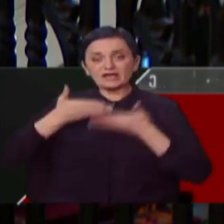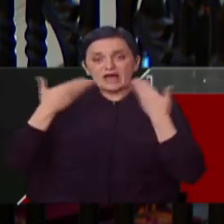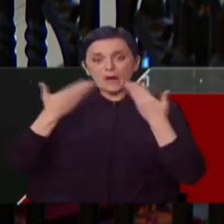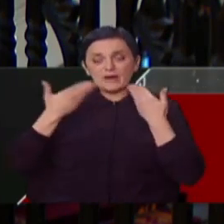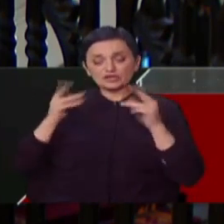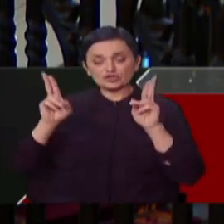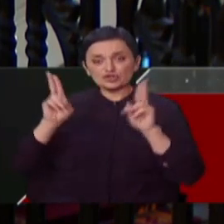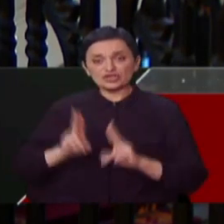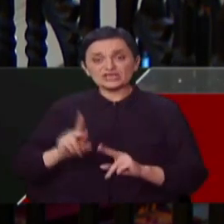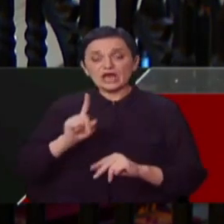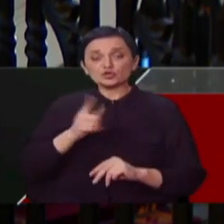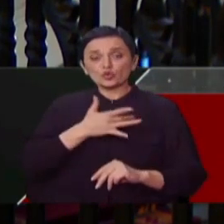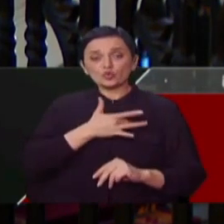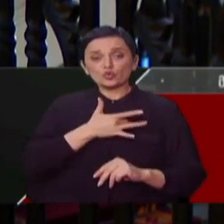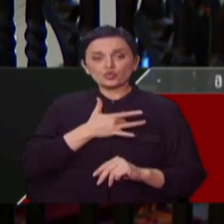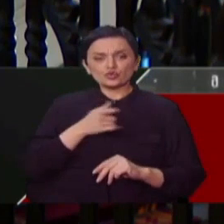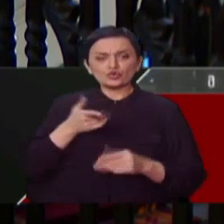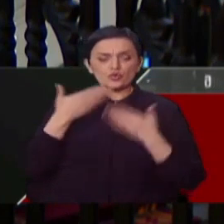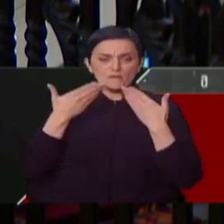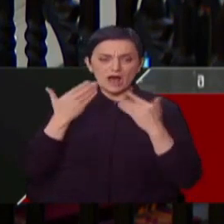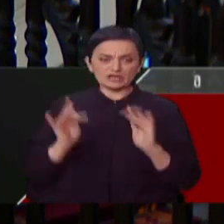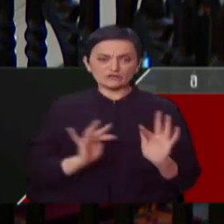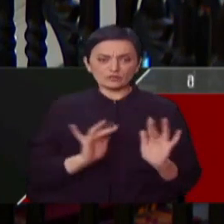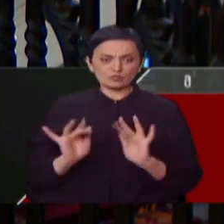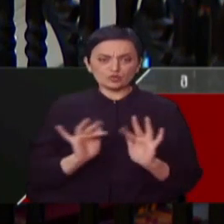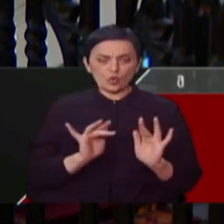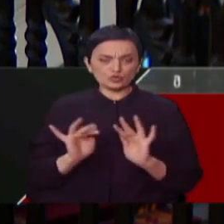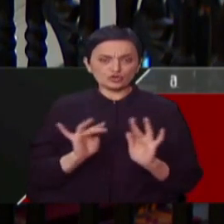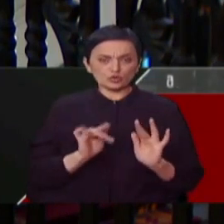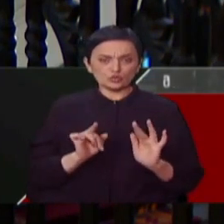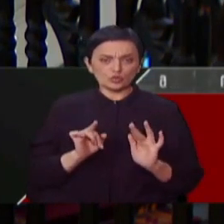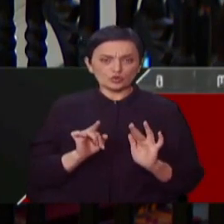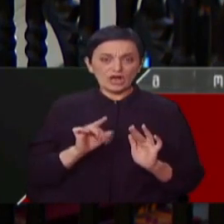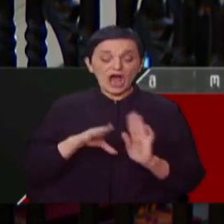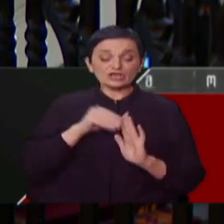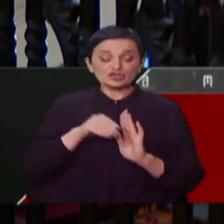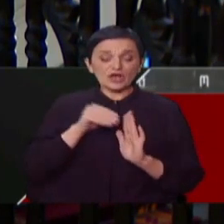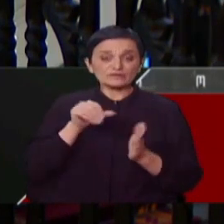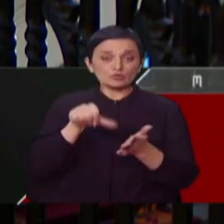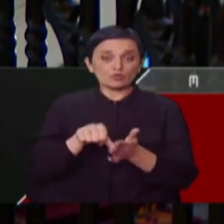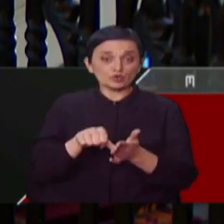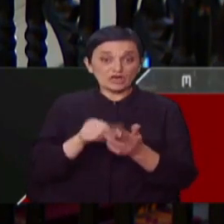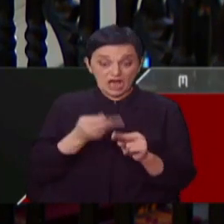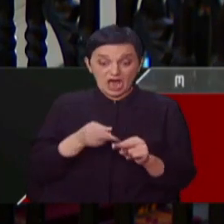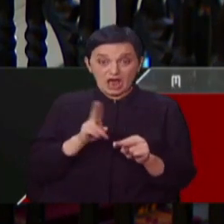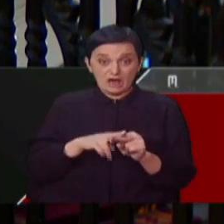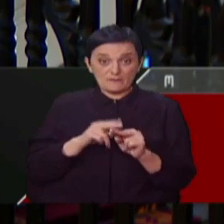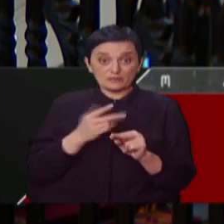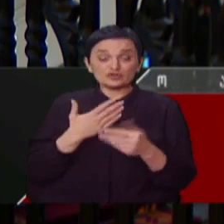გამარტივებული წესით, რაც გულისხმობს მარტივ პროცედურას რეგისტრაციაში არჩევნებში მონაწილეობისთვის.